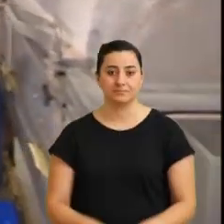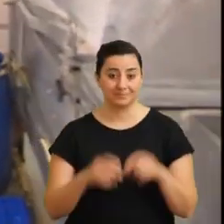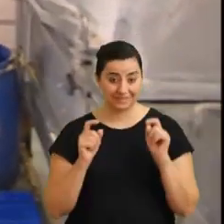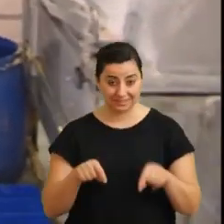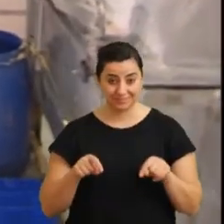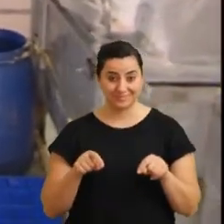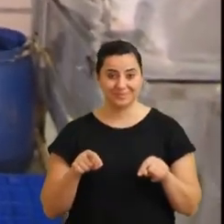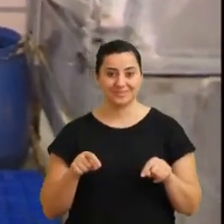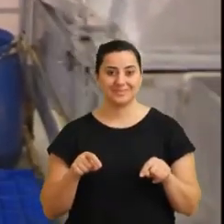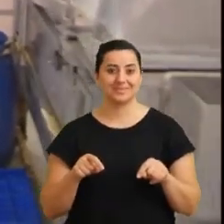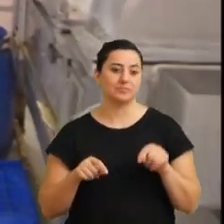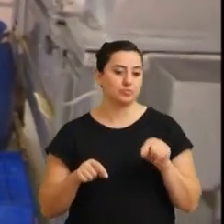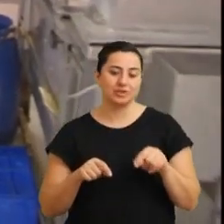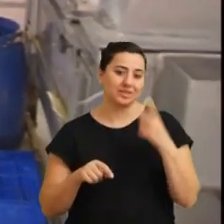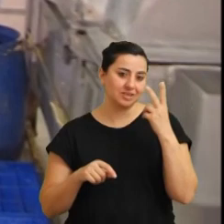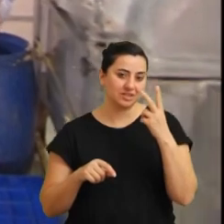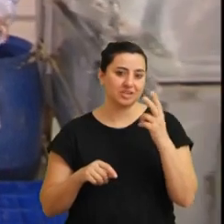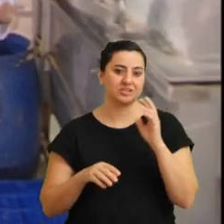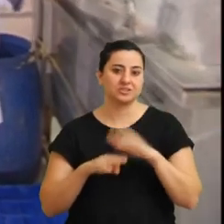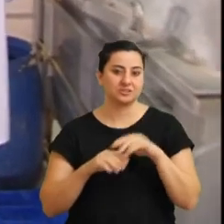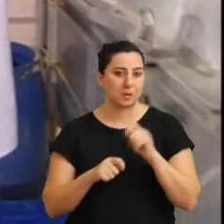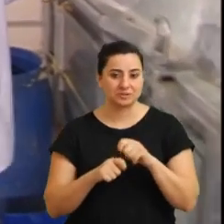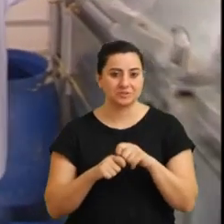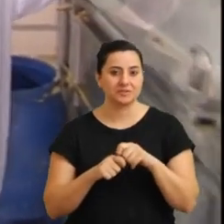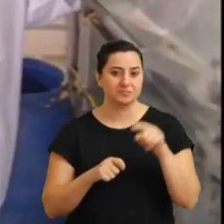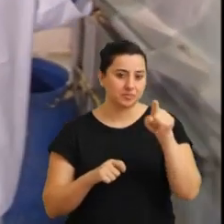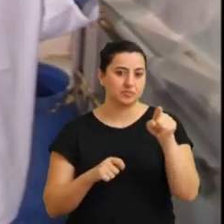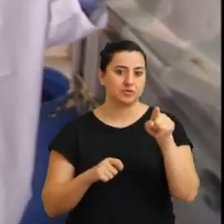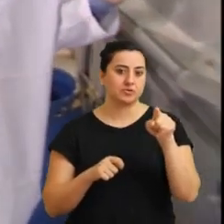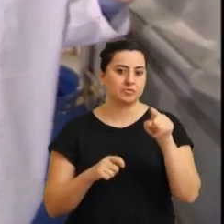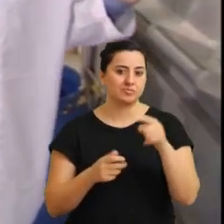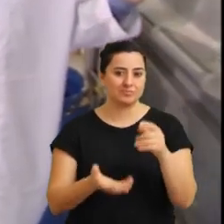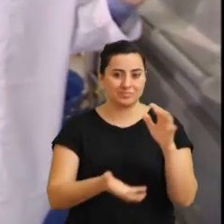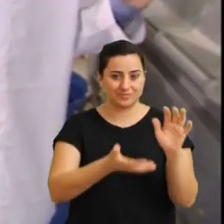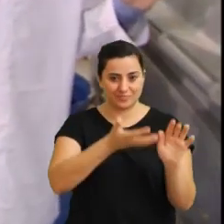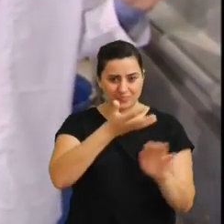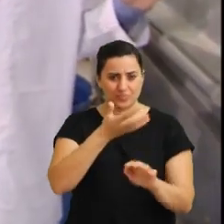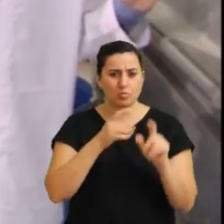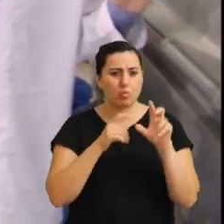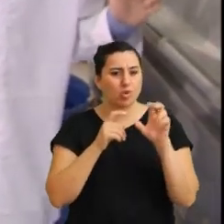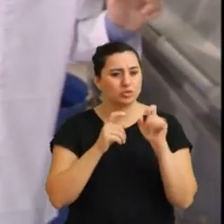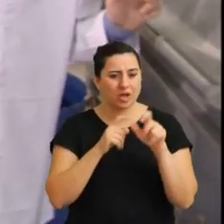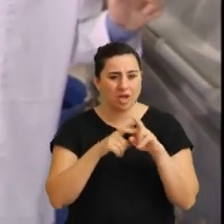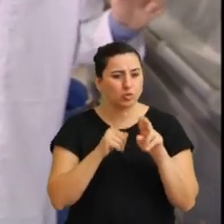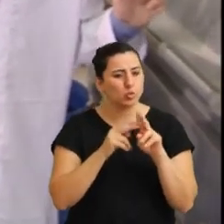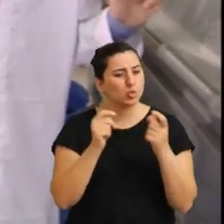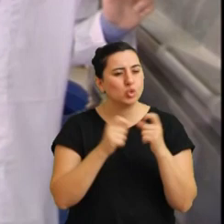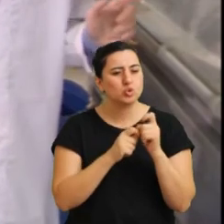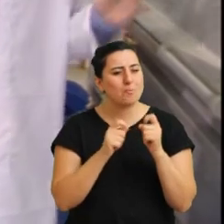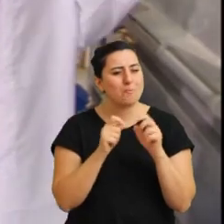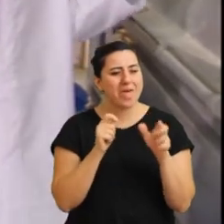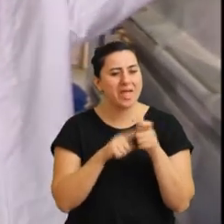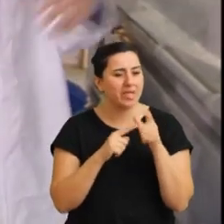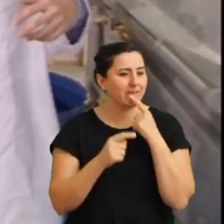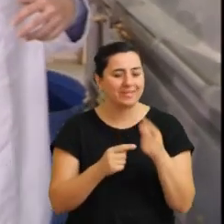Pişti. Şimdi burada 2 tane işlem varmış. Ben şu posalarını, bir de ona şey deniyormuş, küspe. Küspe.